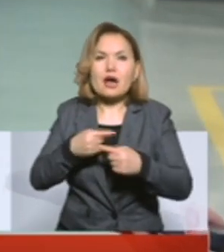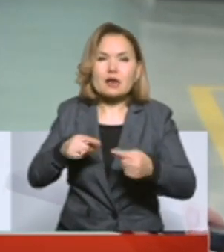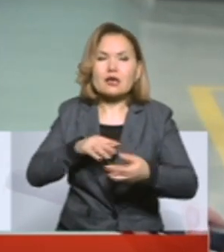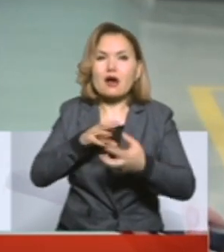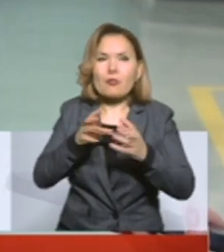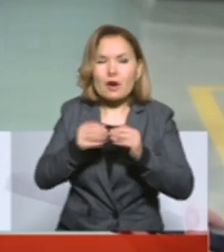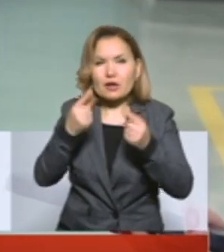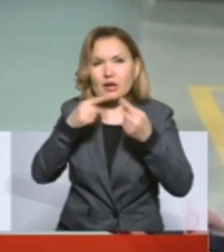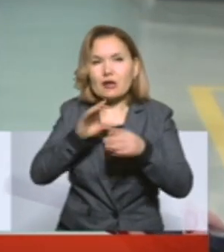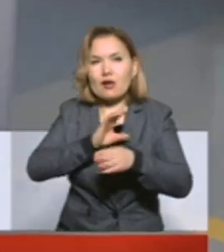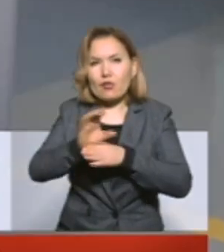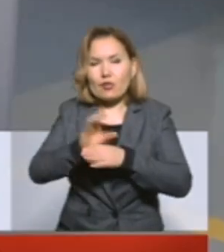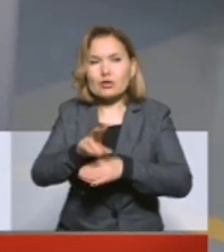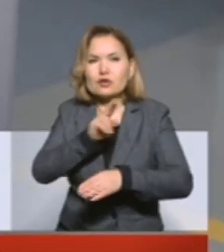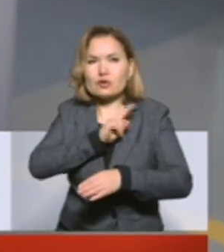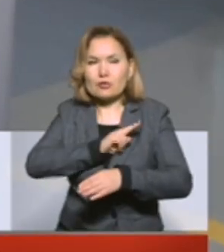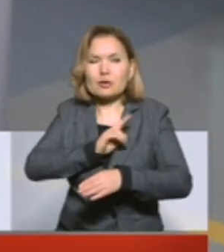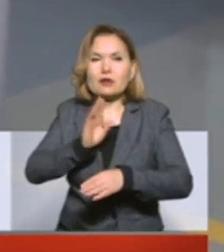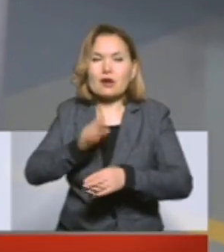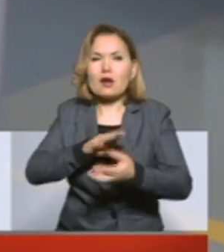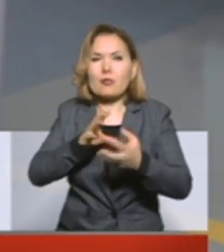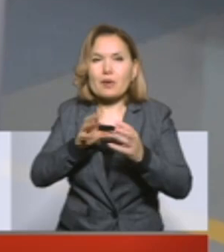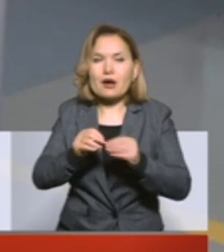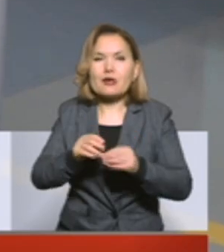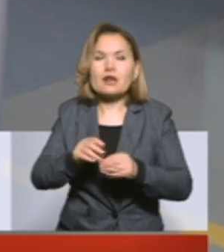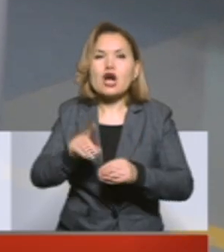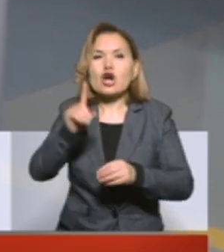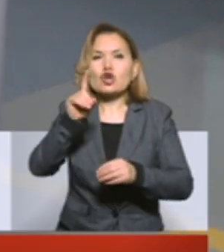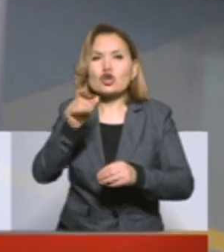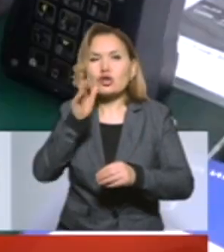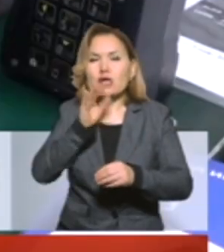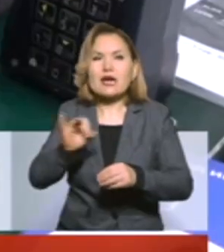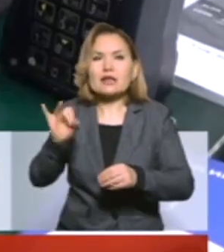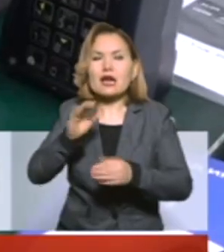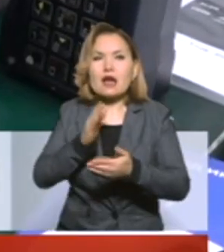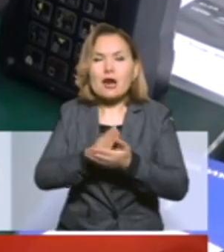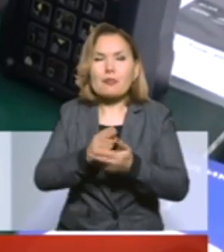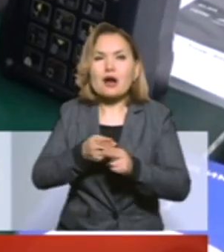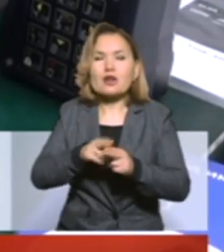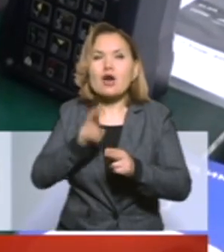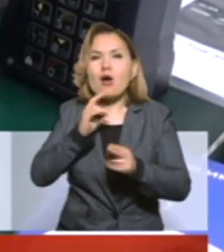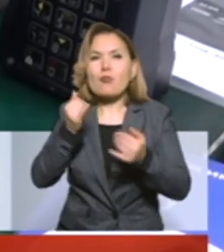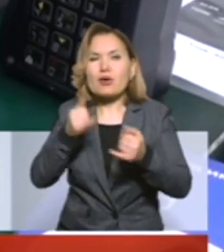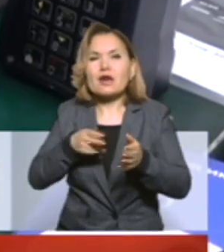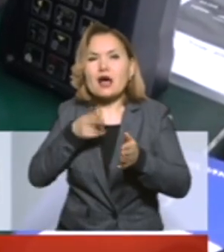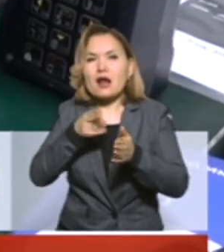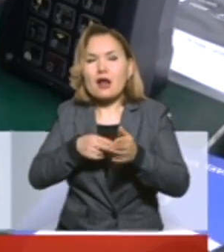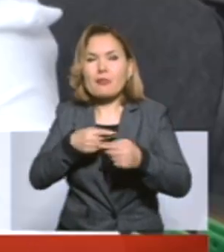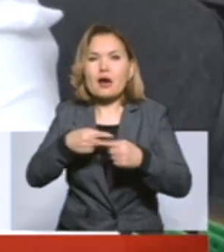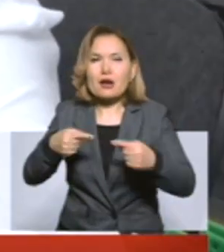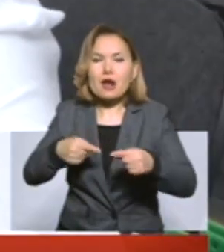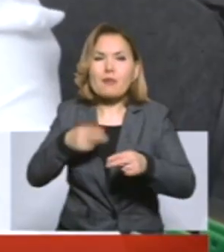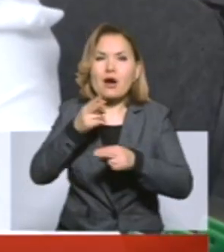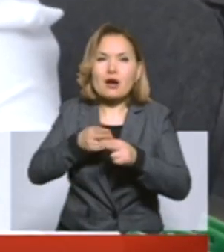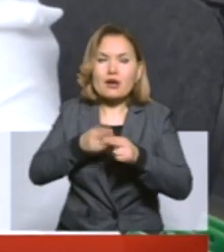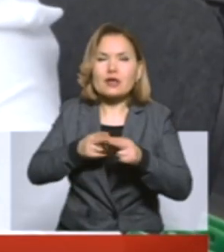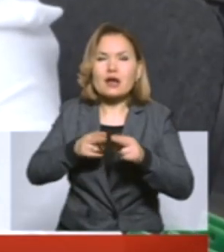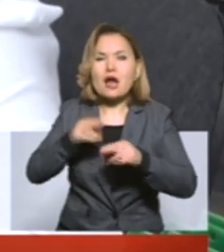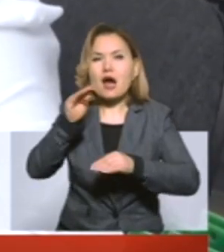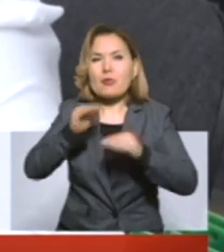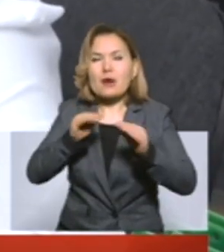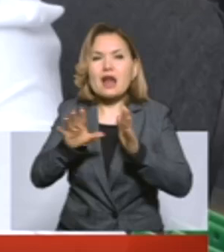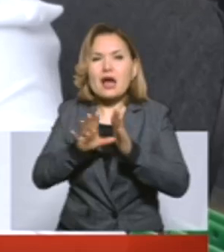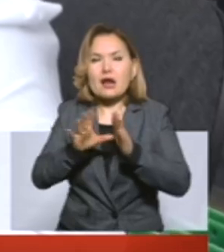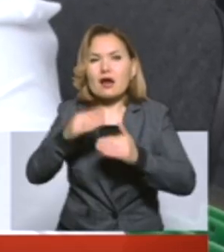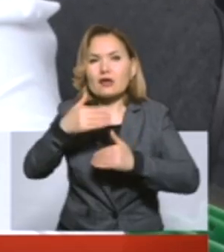қалыптарын да біз шығаратын боламыз. Бір ғасырға жуық тарихы бар кәсіпорын мұнай-газ және теміржол саласына арналған қондырғылармен күрделі